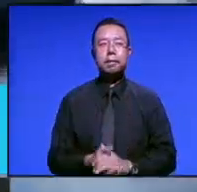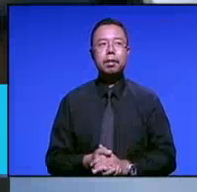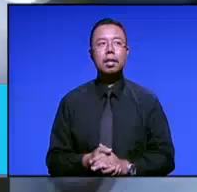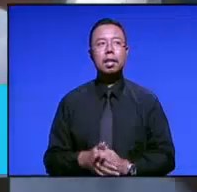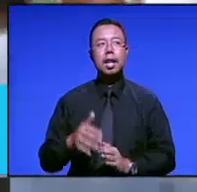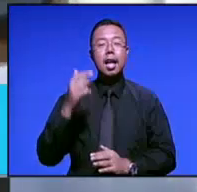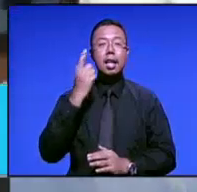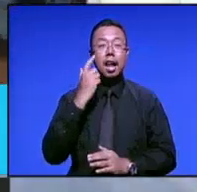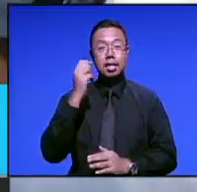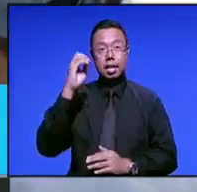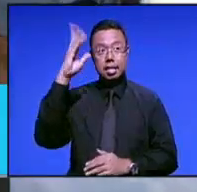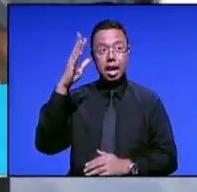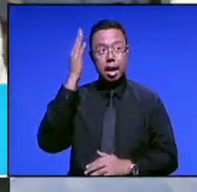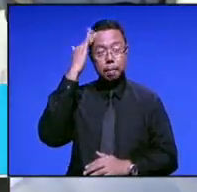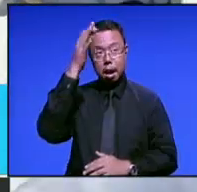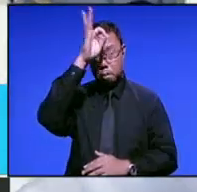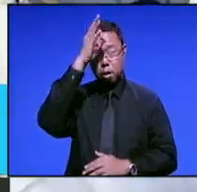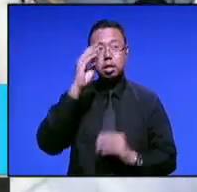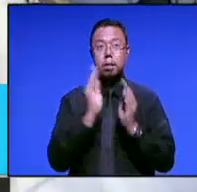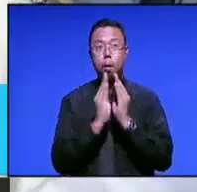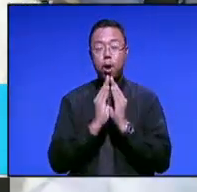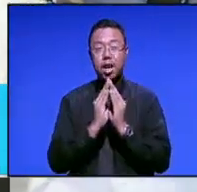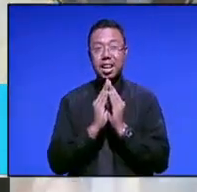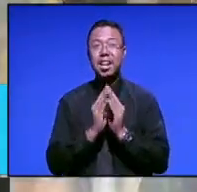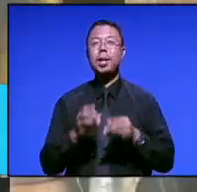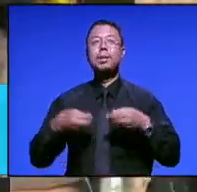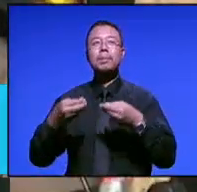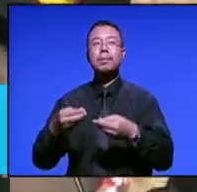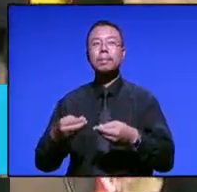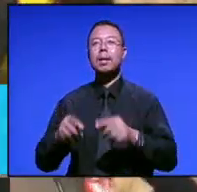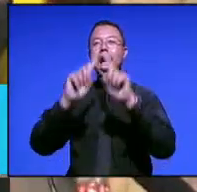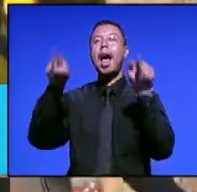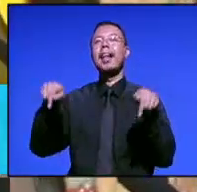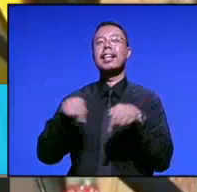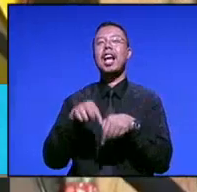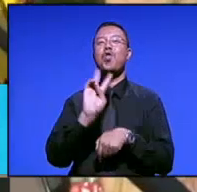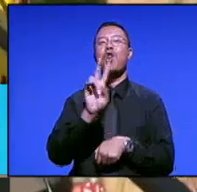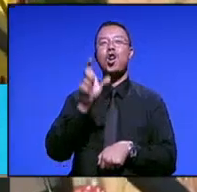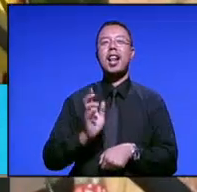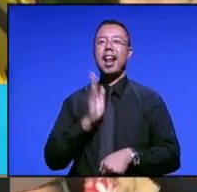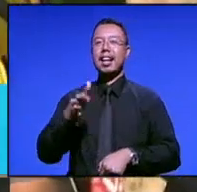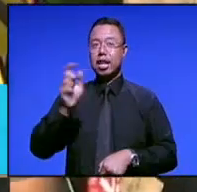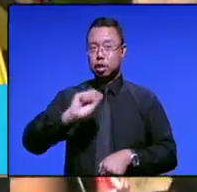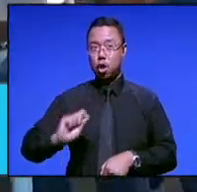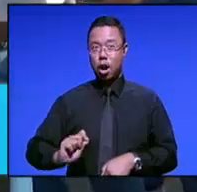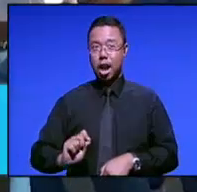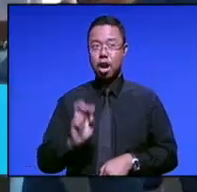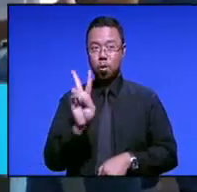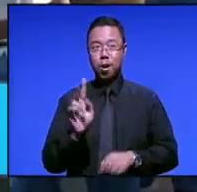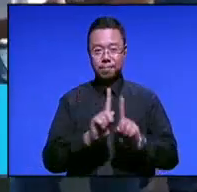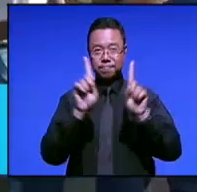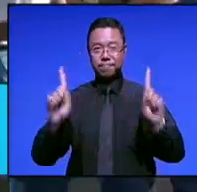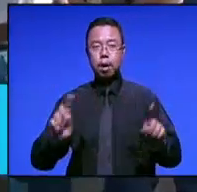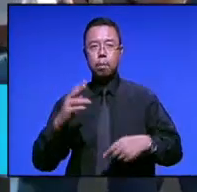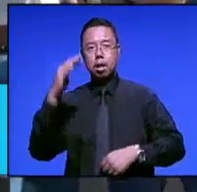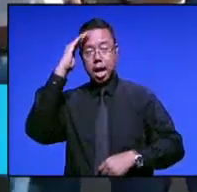Selasa siang, Kapolres Probolinggo AKBP Edwi Kurnianto memberikan kejutan kepada keduanya dengan mendatangi ke sekolah masing-masing. Saat apel